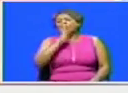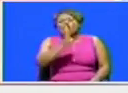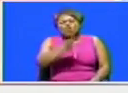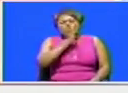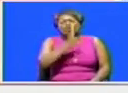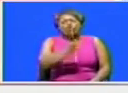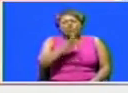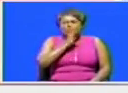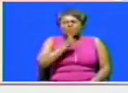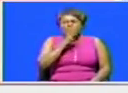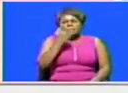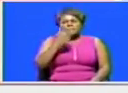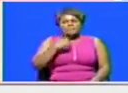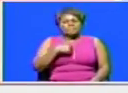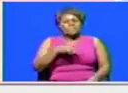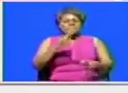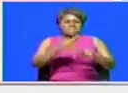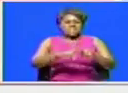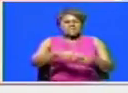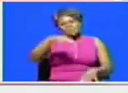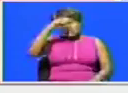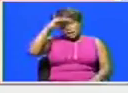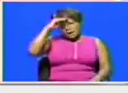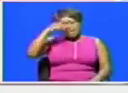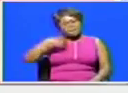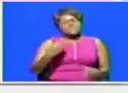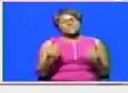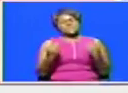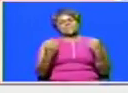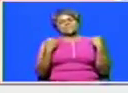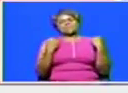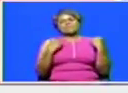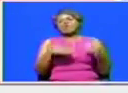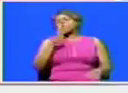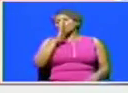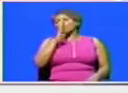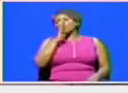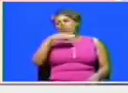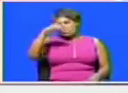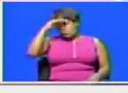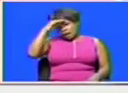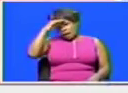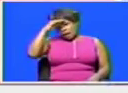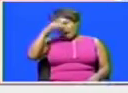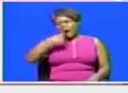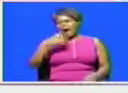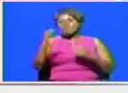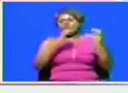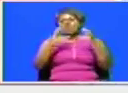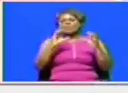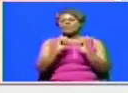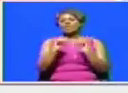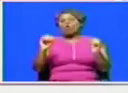chini, anaona afadhali nikakae kwa bani kunywe pombe, nije nyumbani nilale. Anaeka hayo madeni kwa ba. Manake hakuna communication kwa